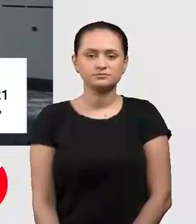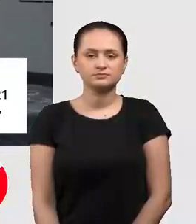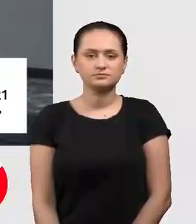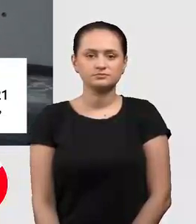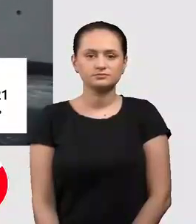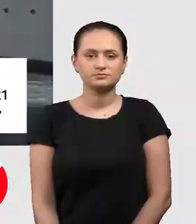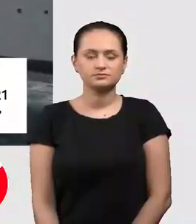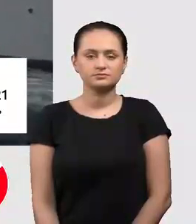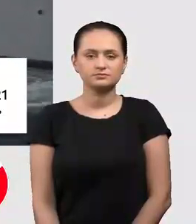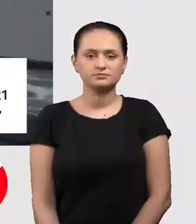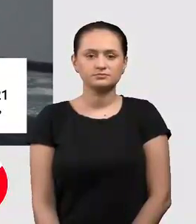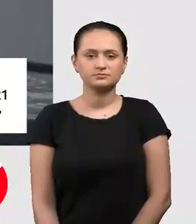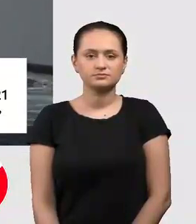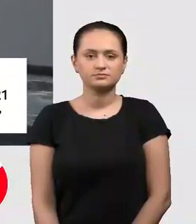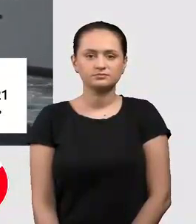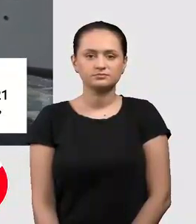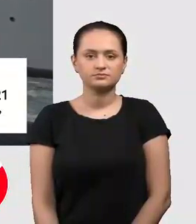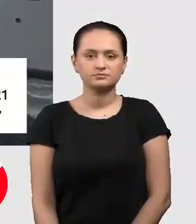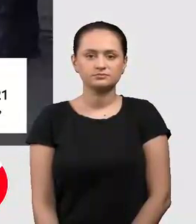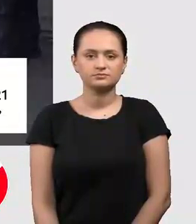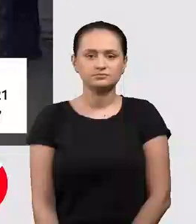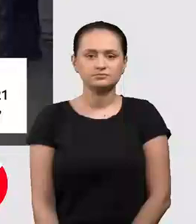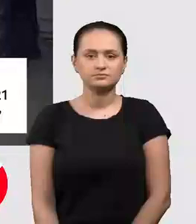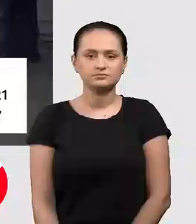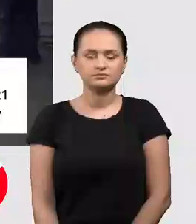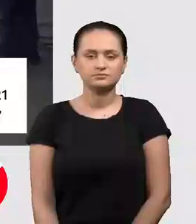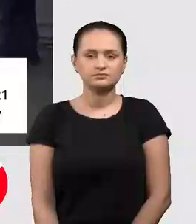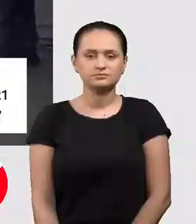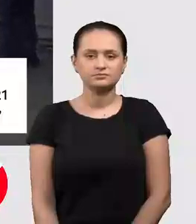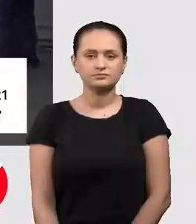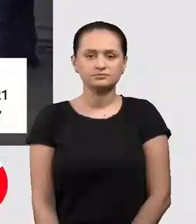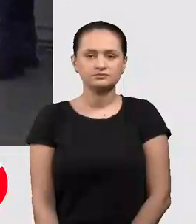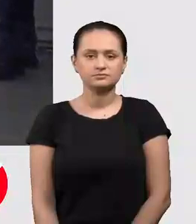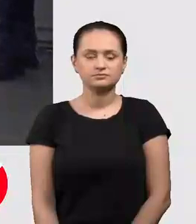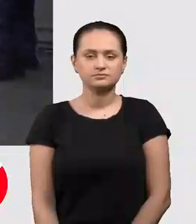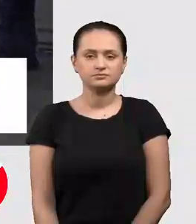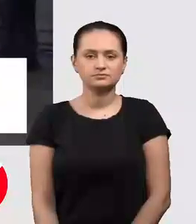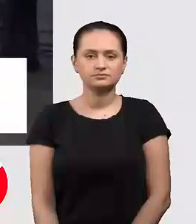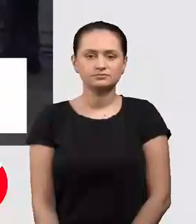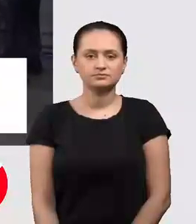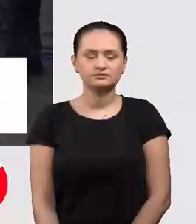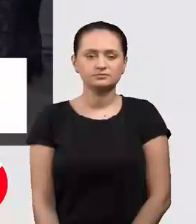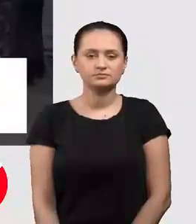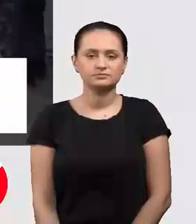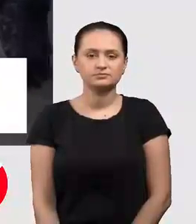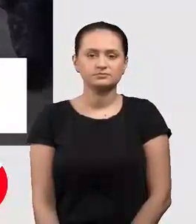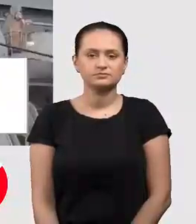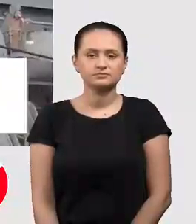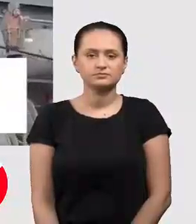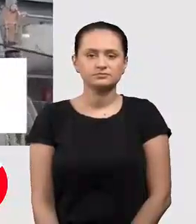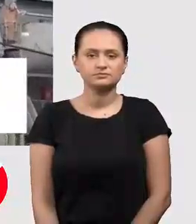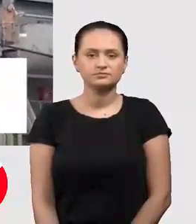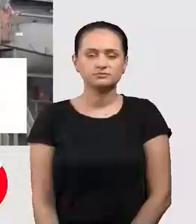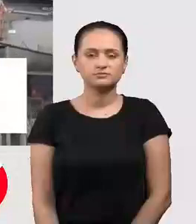războiul din Ucraina a intrat în al treilea an. În rest sunt militari din Bulgaria, din Franța, Georgia, Grecia, Italia,